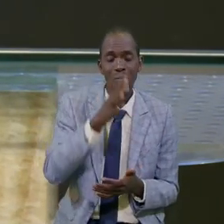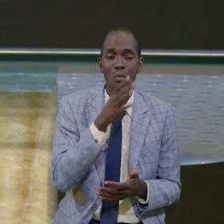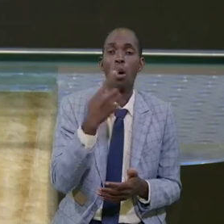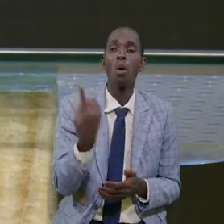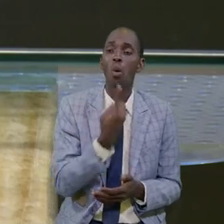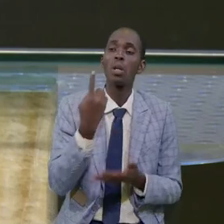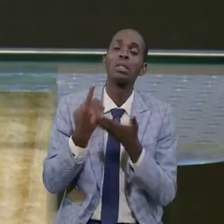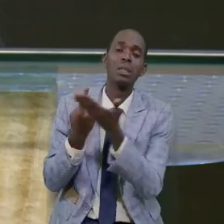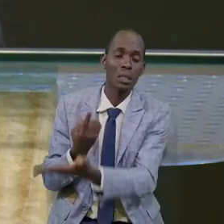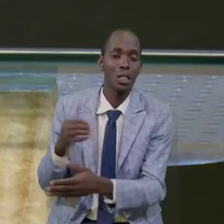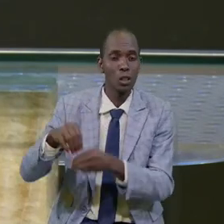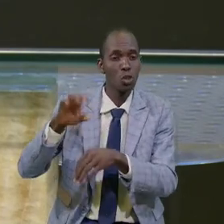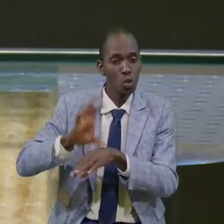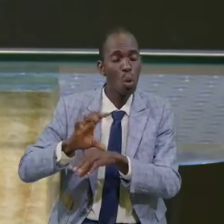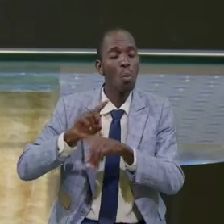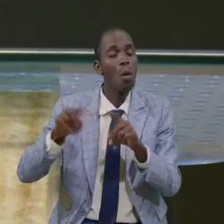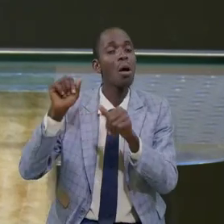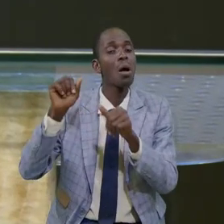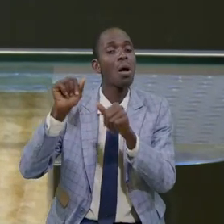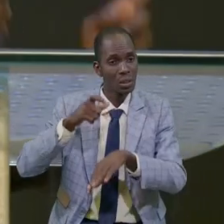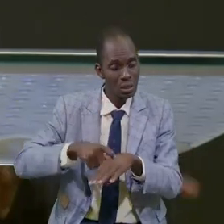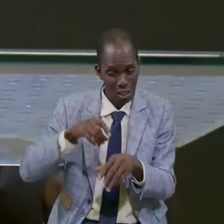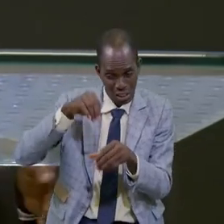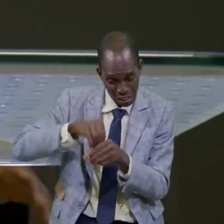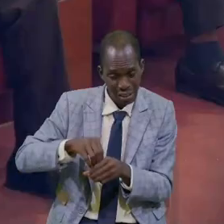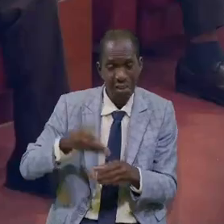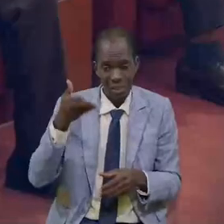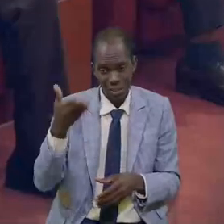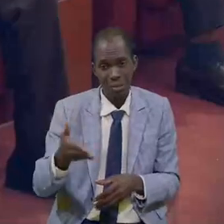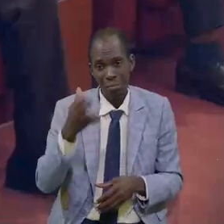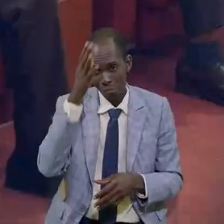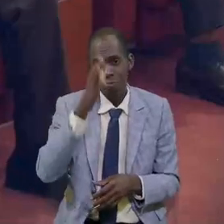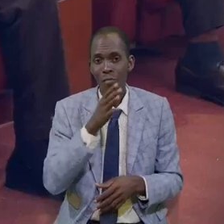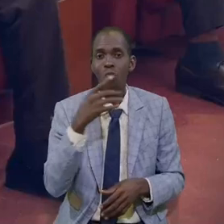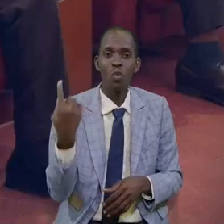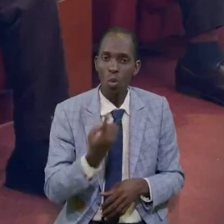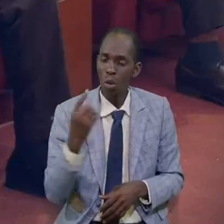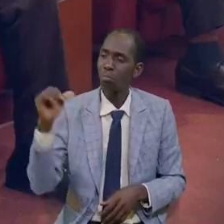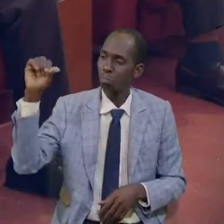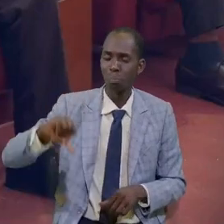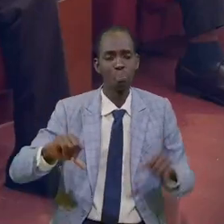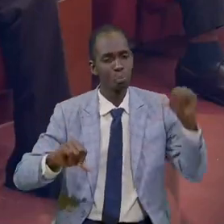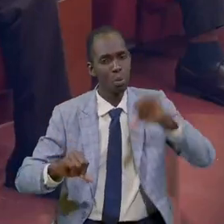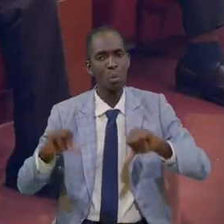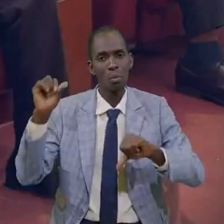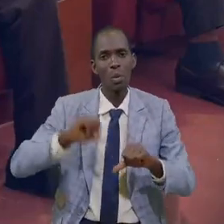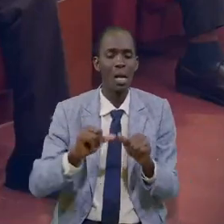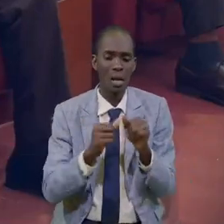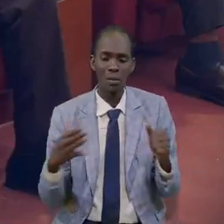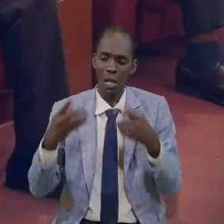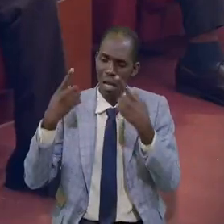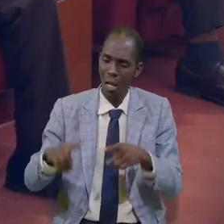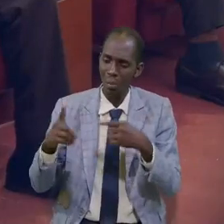là à tout moment, à la table, et ils condamnent tout ce qui se passe dans